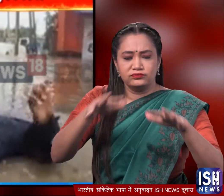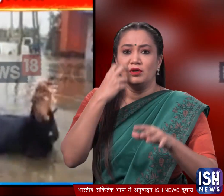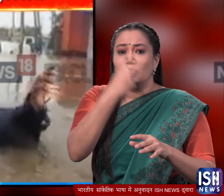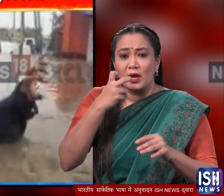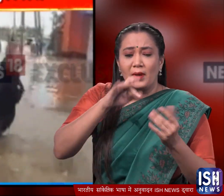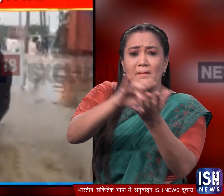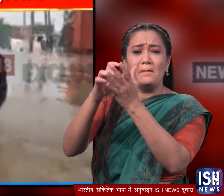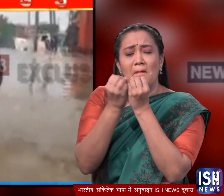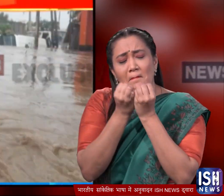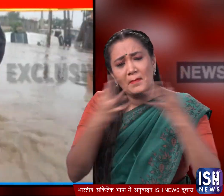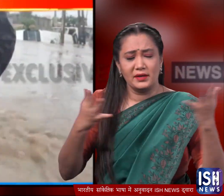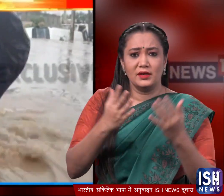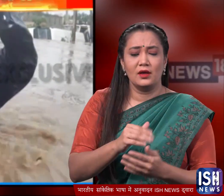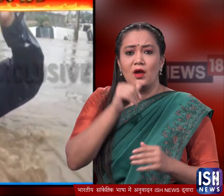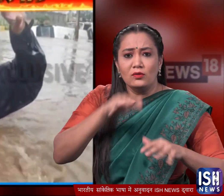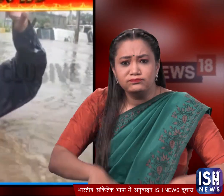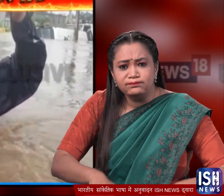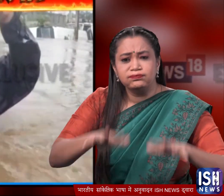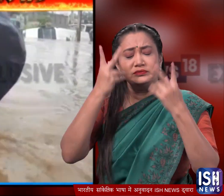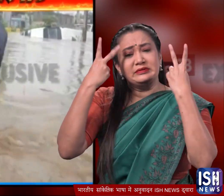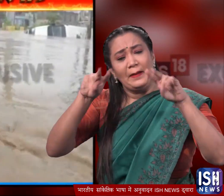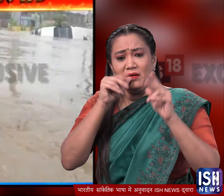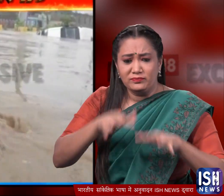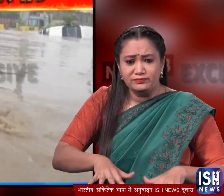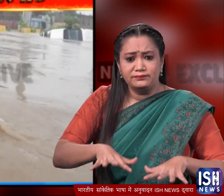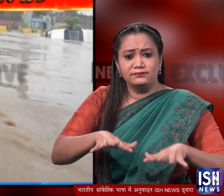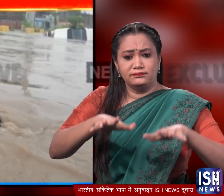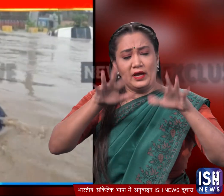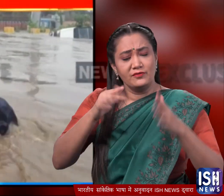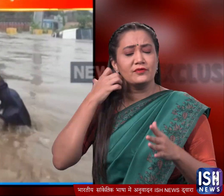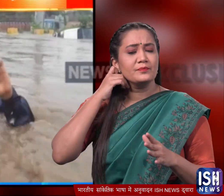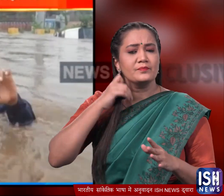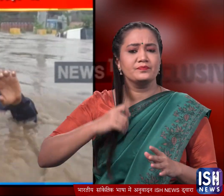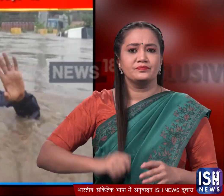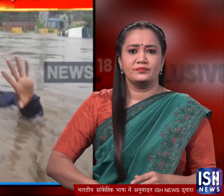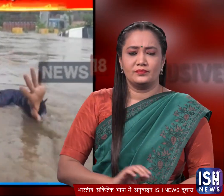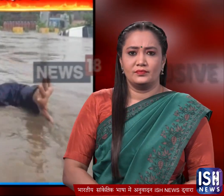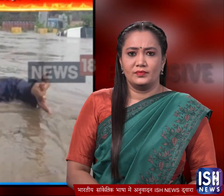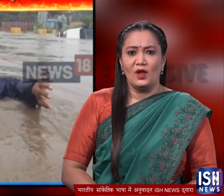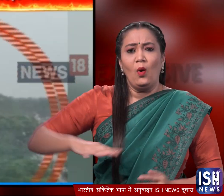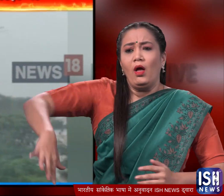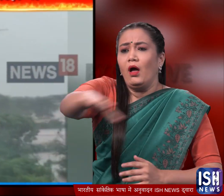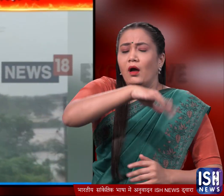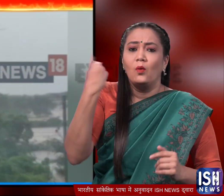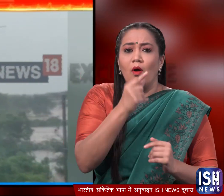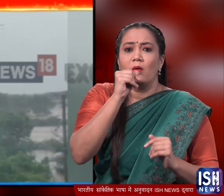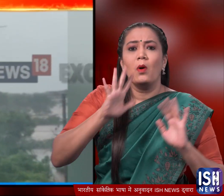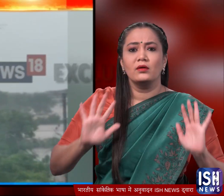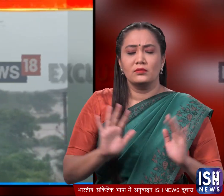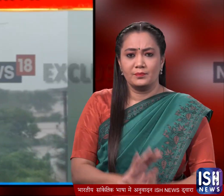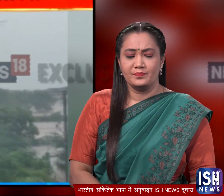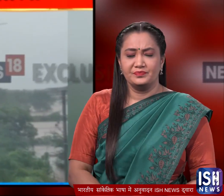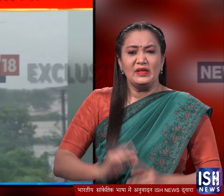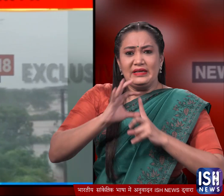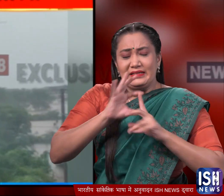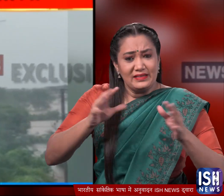में कहीं ऐसे इलाके हैं जहां तो पानी हद से ज्यादा गुजरा जा रहा है, जहीं स्थल है वहीं पे जल दिखने को मिल रहा है। इन बिगड़ते हालात को